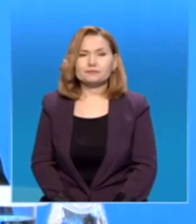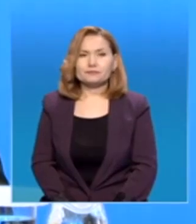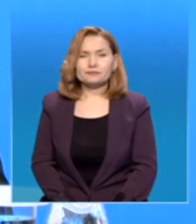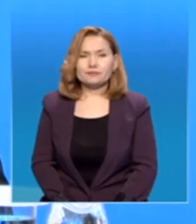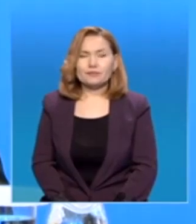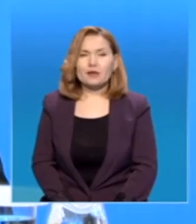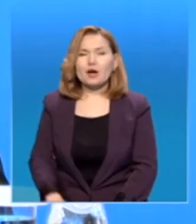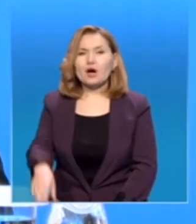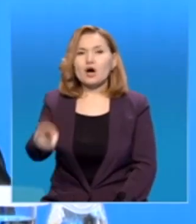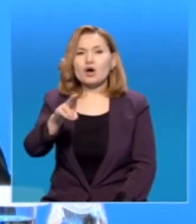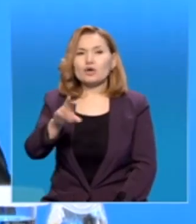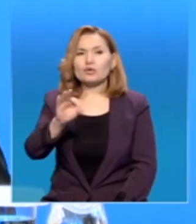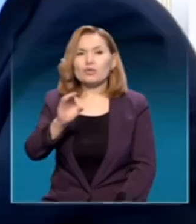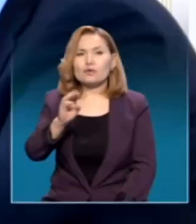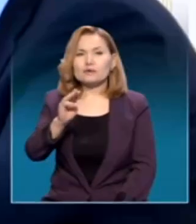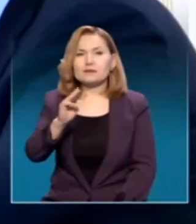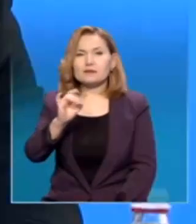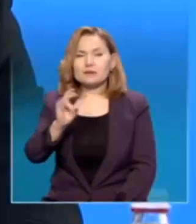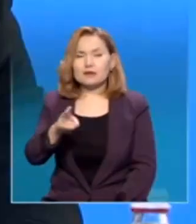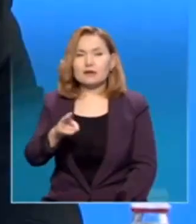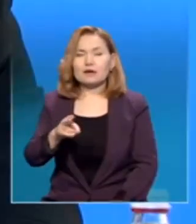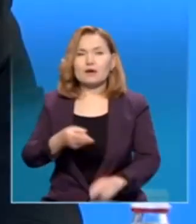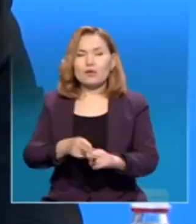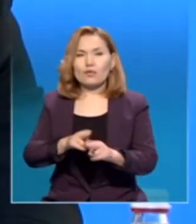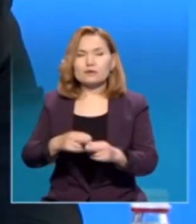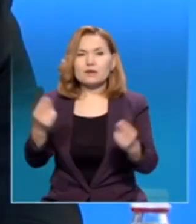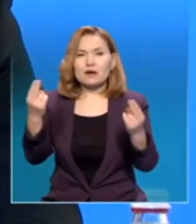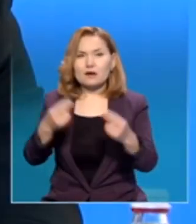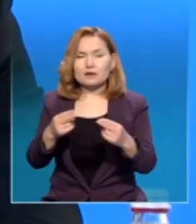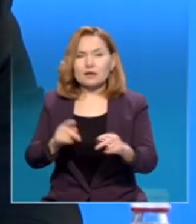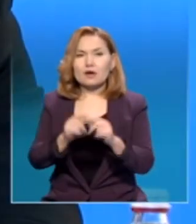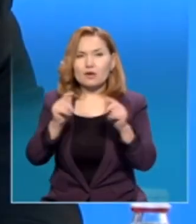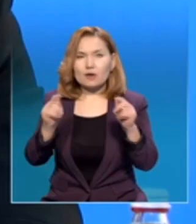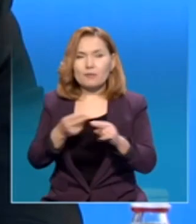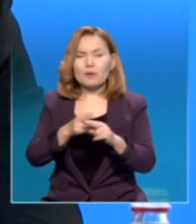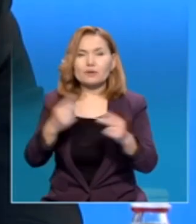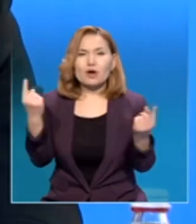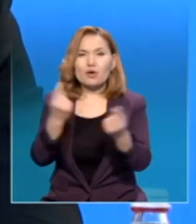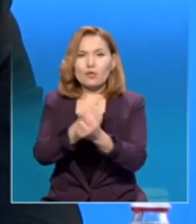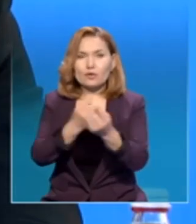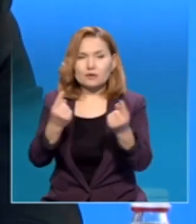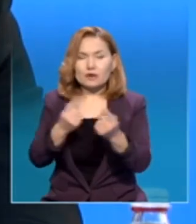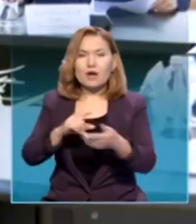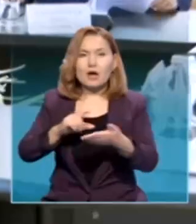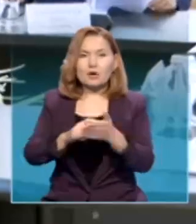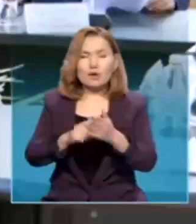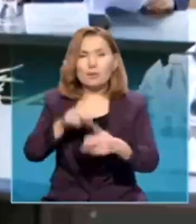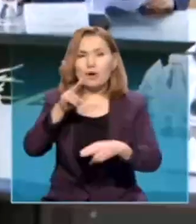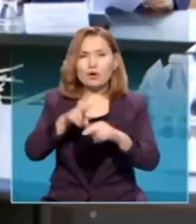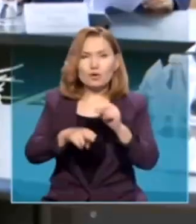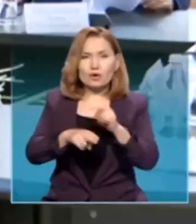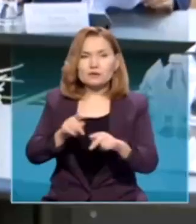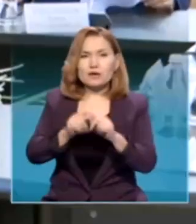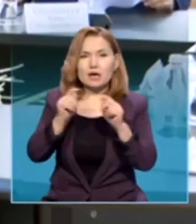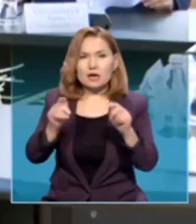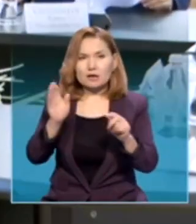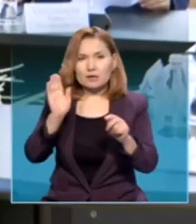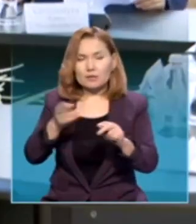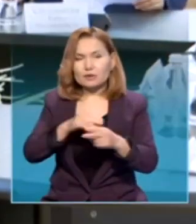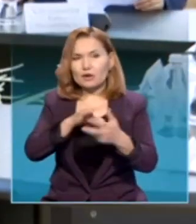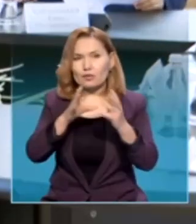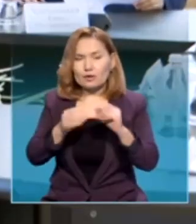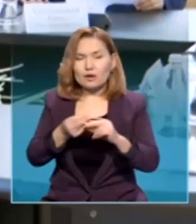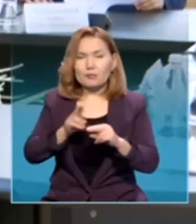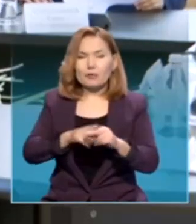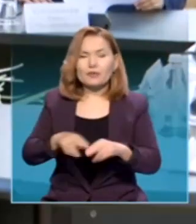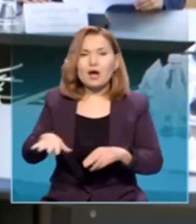Достық мойынты теміржол қатынасын кеңейту және кедендік бекетте заманауи өткізу пунктінің құрылысы көзделген. Бұл транзиттік жүк көлемін